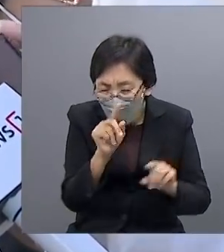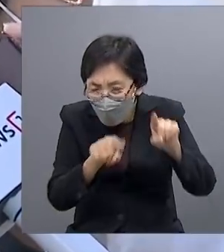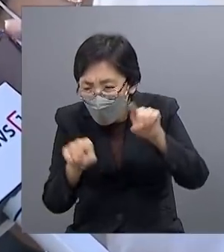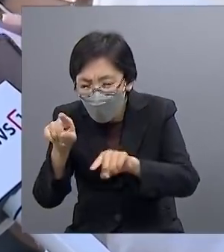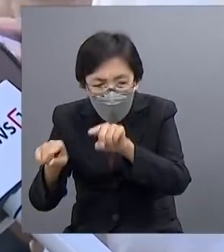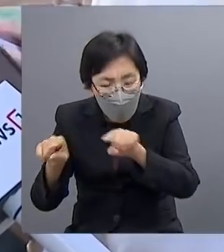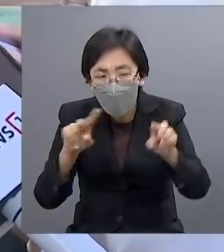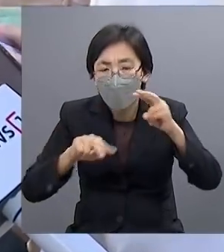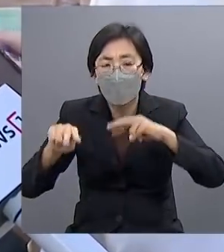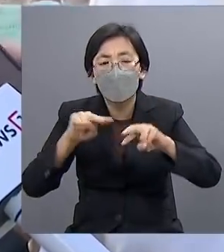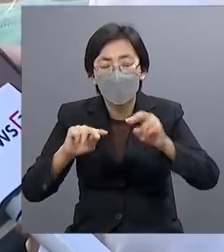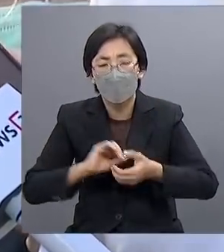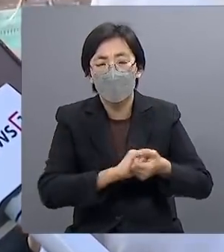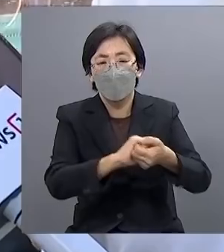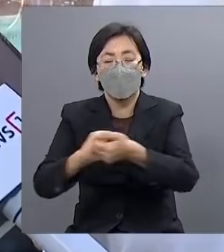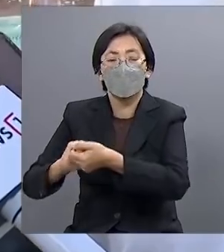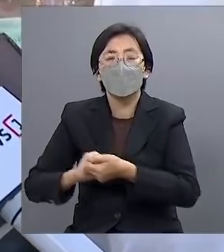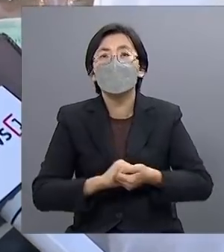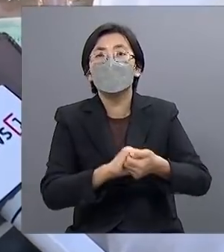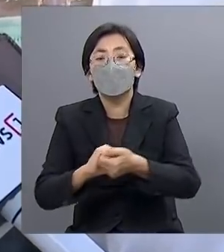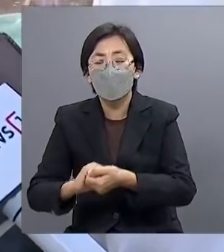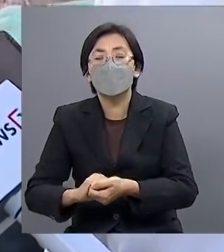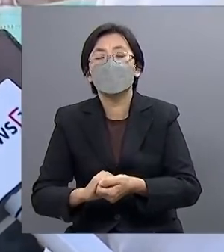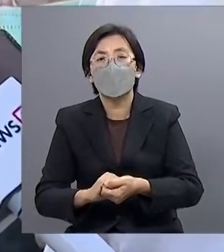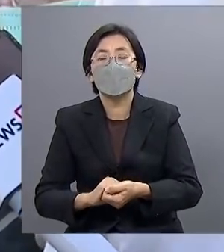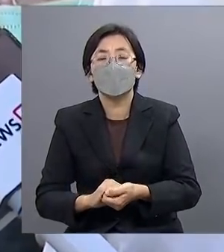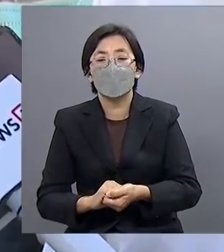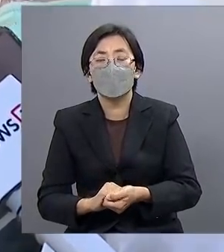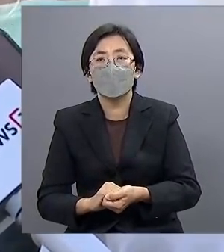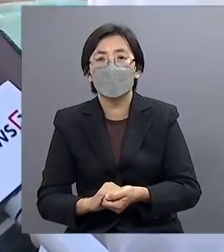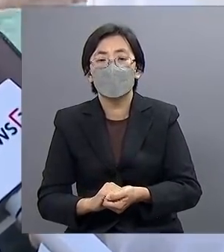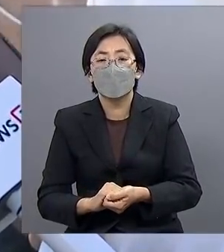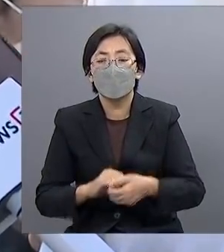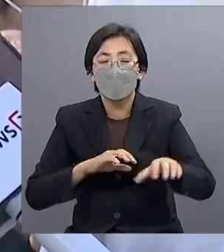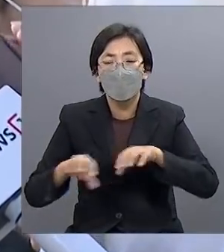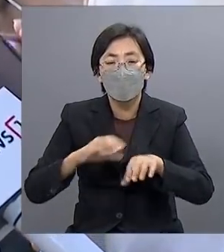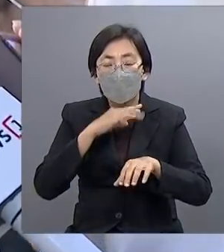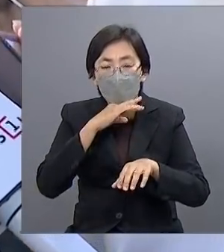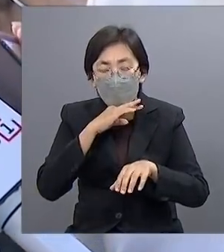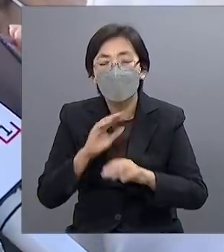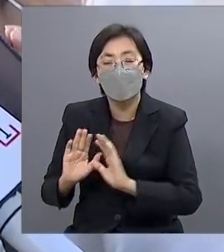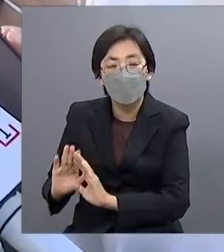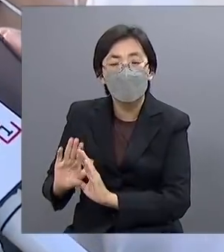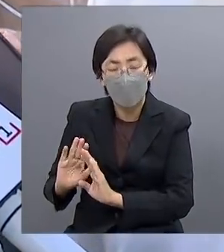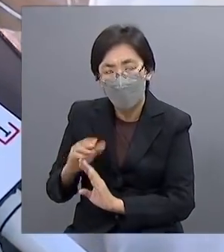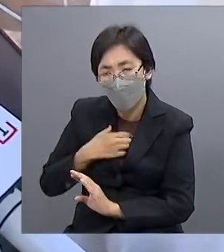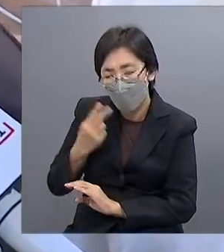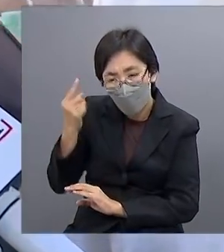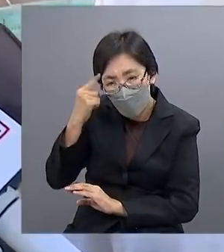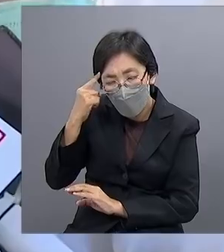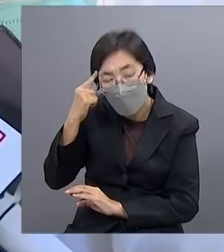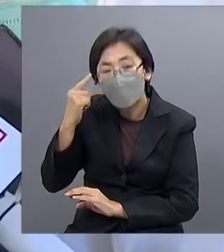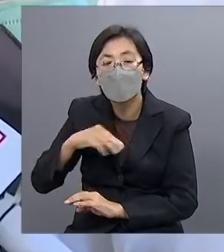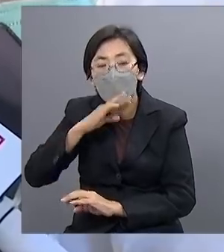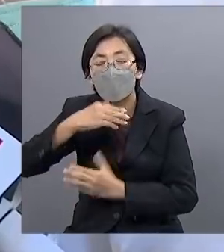จะมีการตรวจสอบสถานประกอบการนะครับที่มีการจัดเก็บเอาไว้นะครับเพื่อที่จะเร่งนะครับให้หมูเข้าม